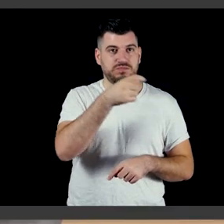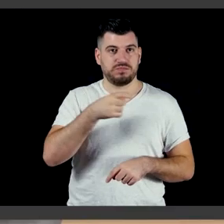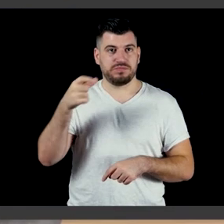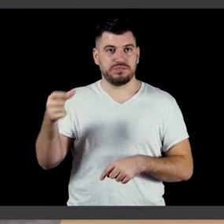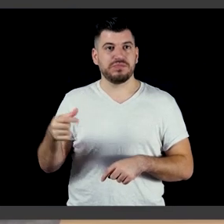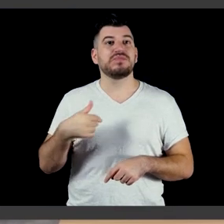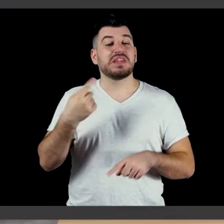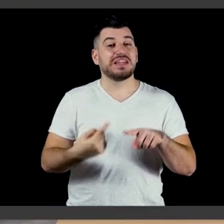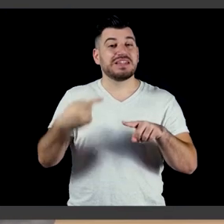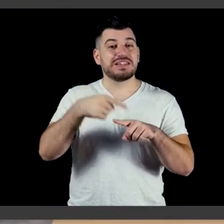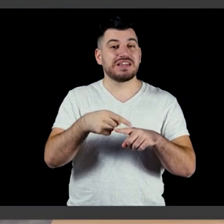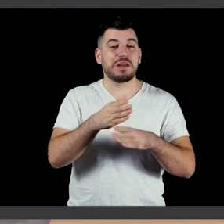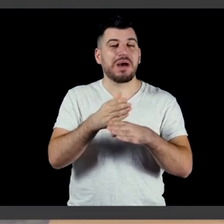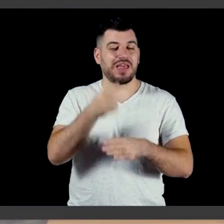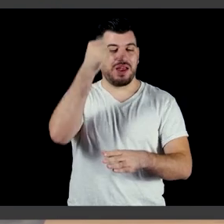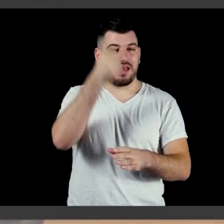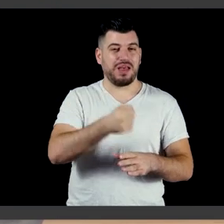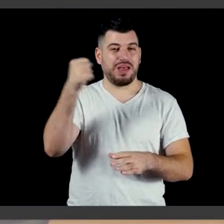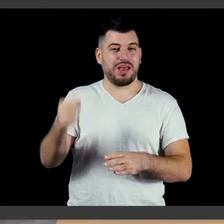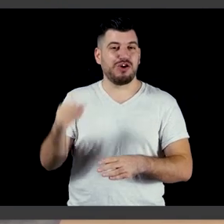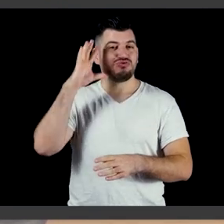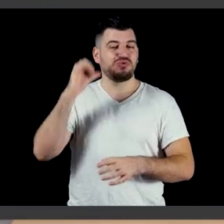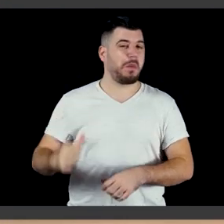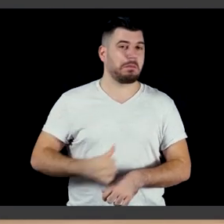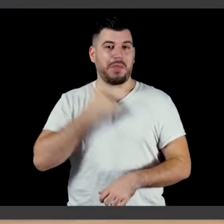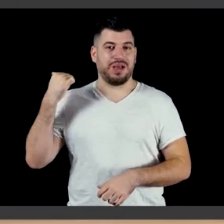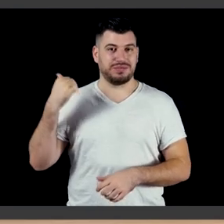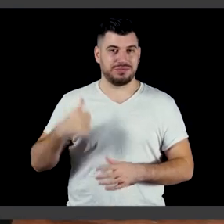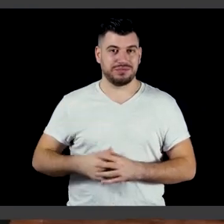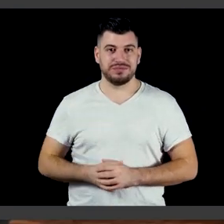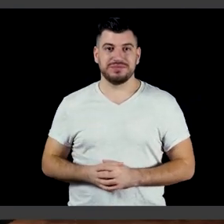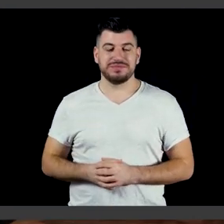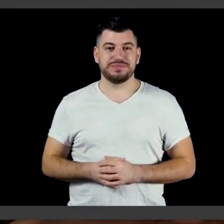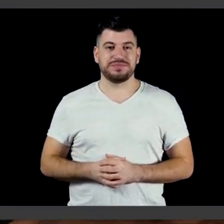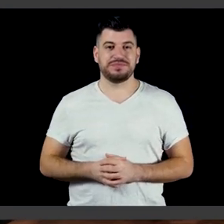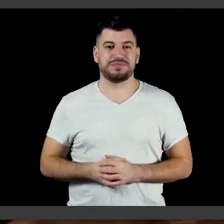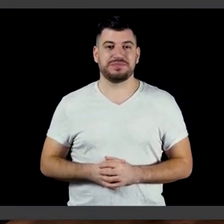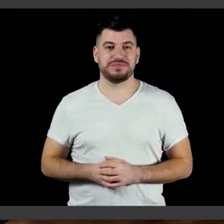Ήθελα να το κάνω έτσι με τα μαχαίρια, να το παίξω μάγκας. Μια χαρά.